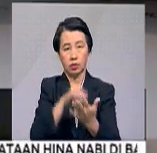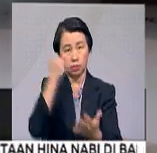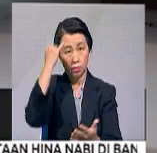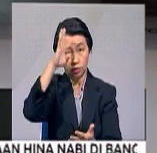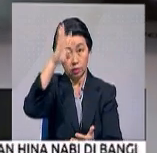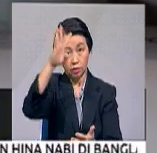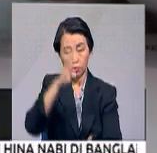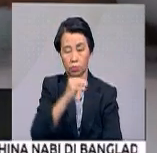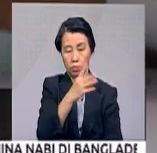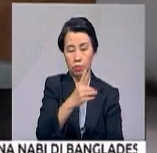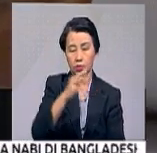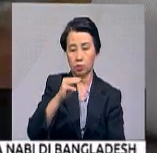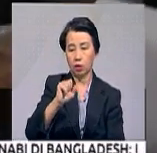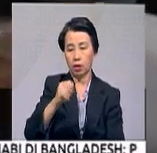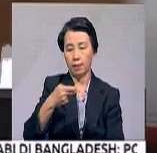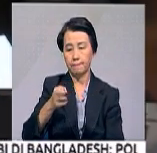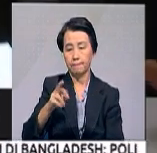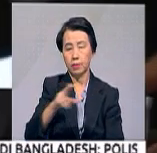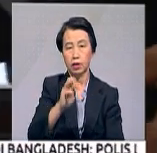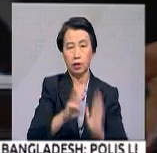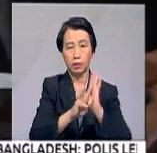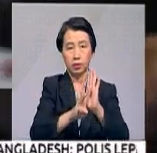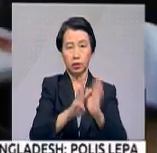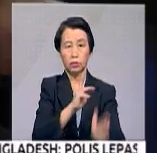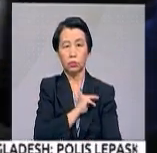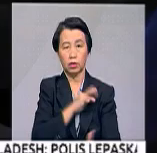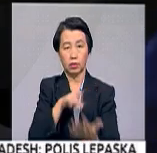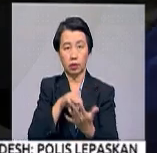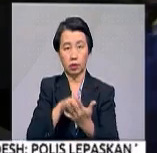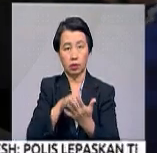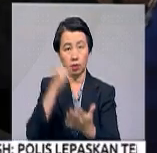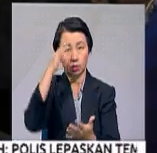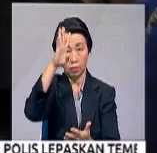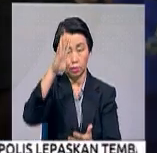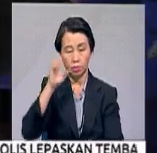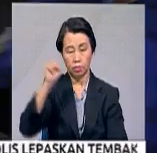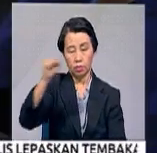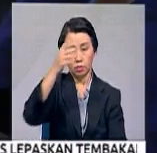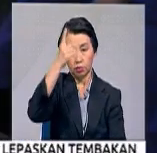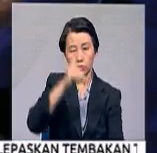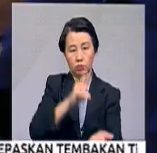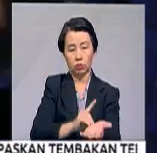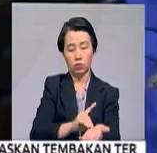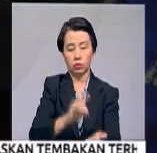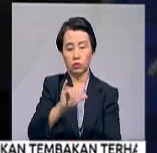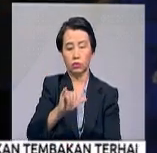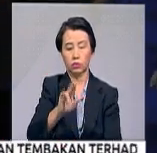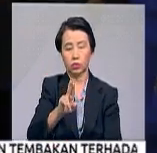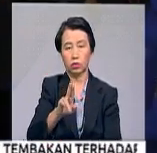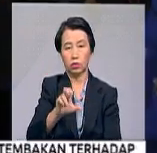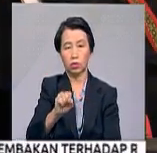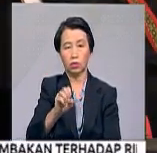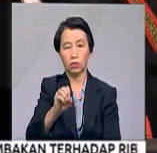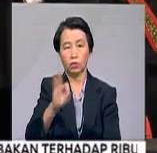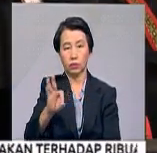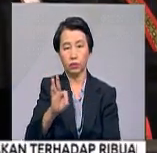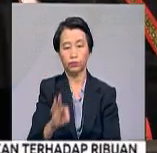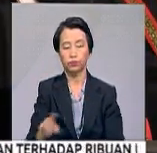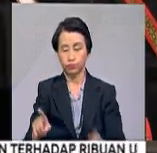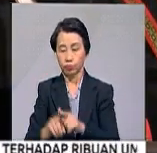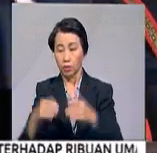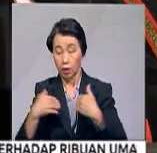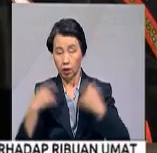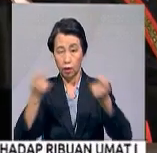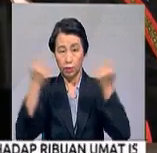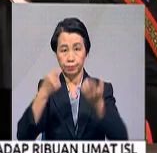Inovasi Muhammad Muhammarin mewakili Menteri Pelajaran dan Inovasi Sabah Datuk Dr. Yusof Yaakob. Turut berlangsung